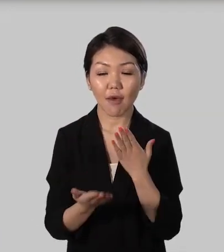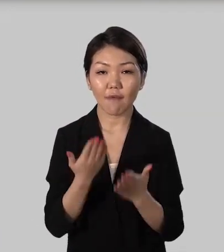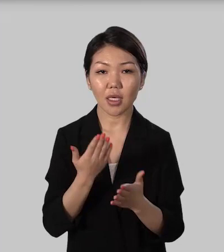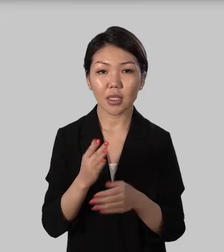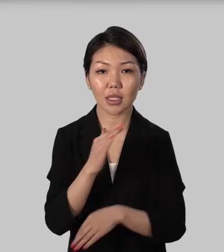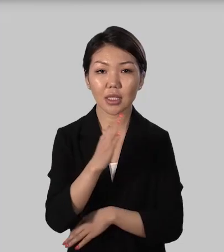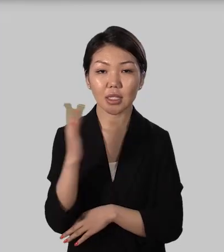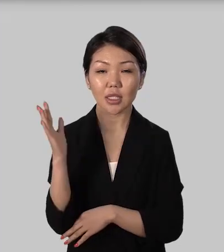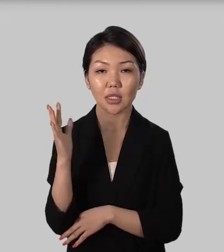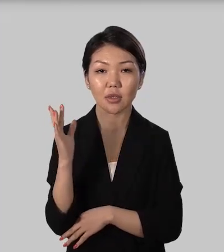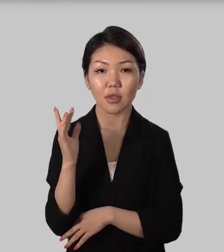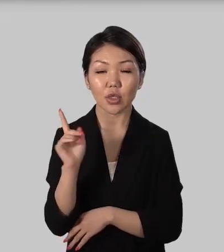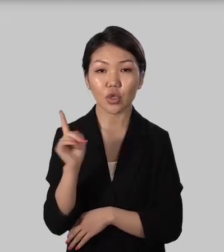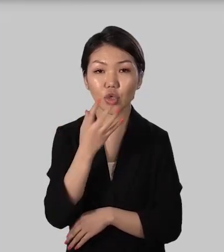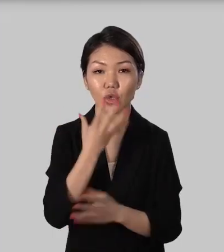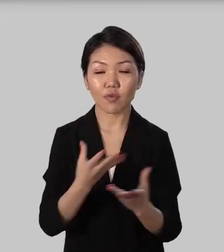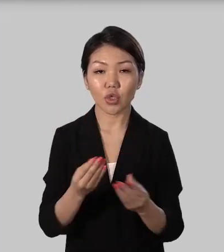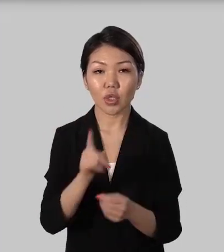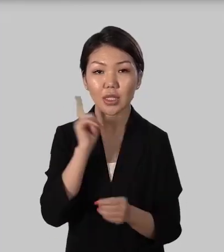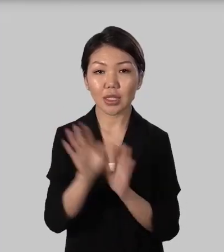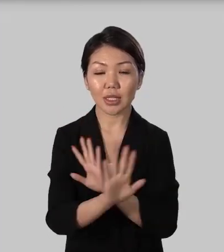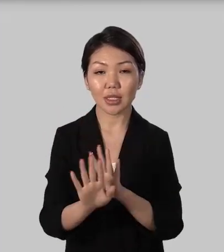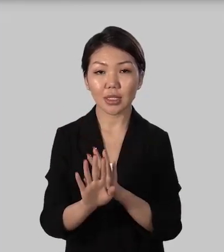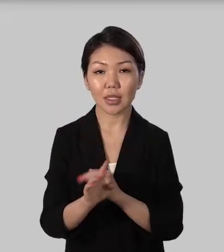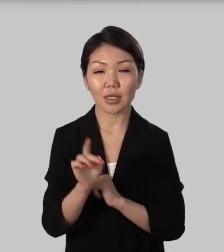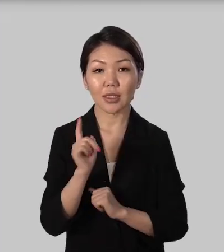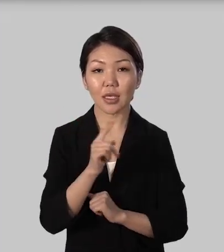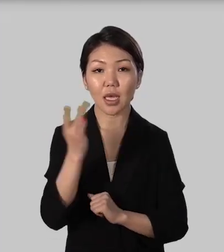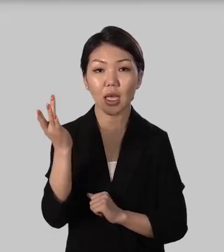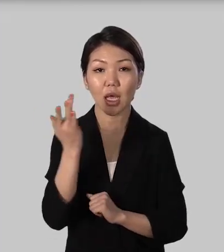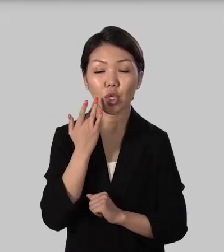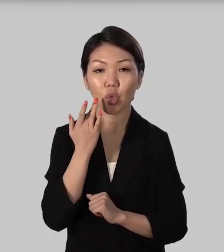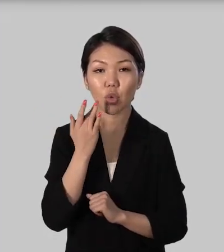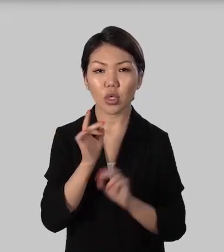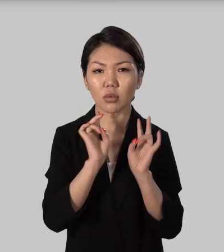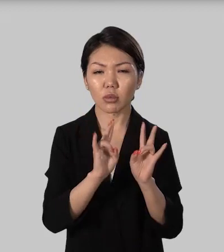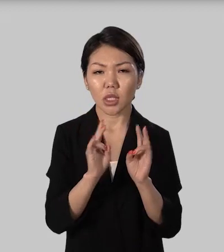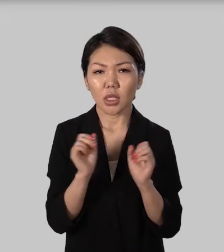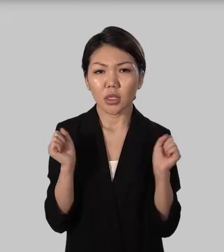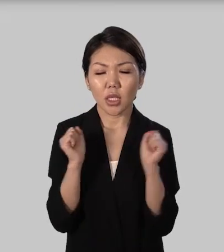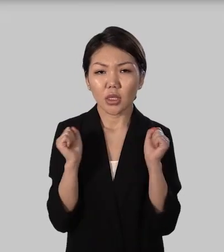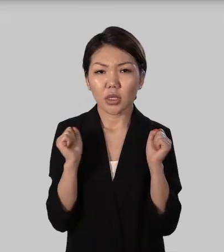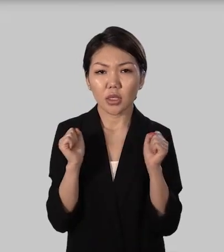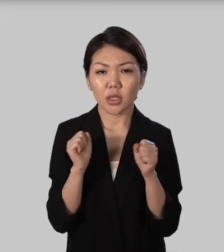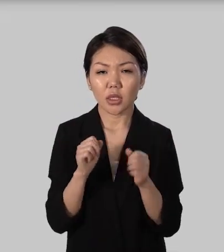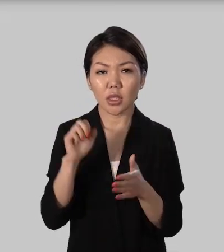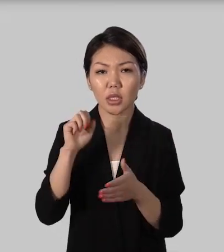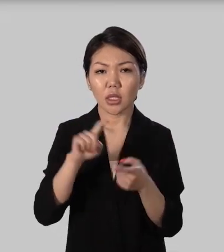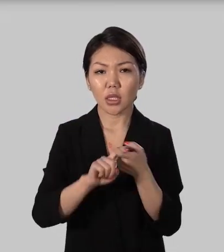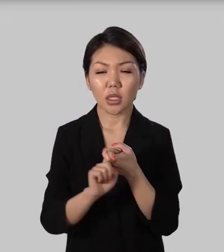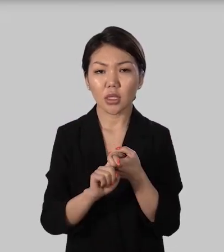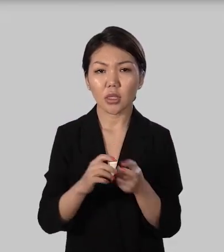деревья что весной не зеленеет это те которые застыли от страха мы потом